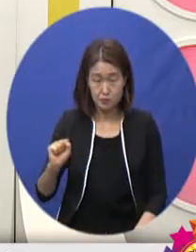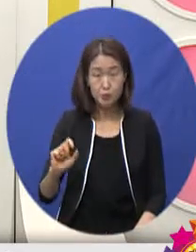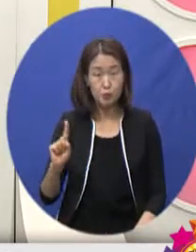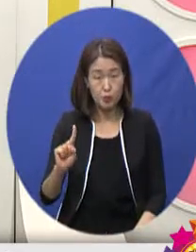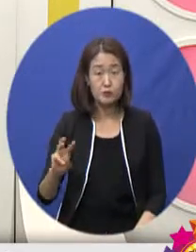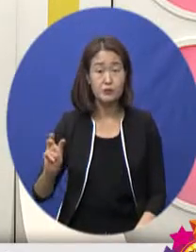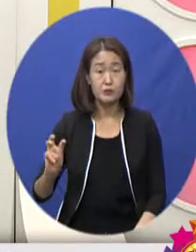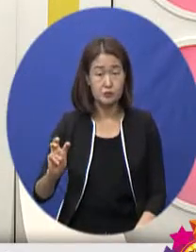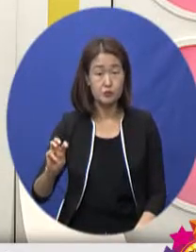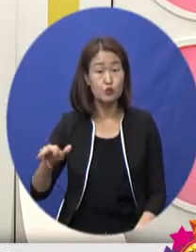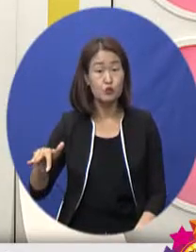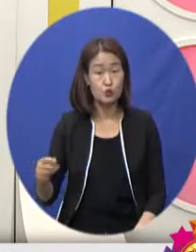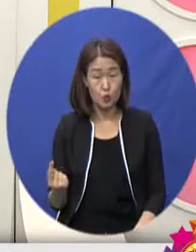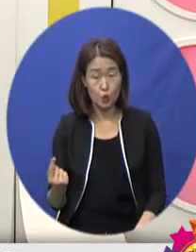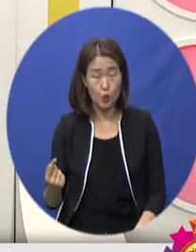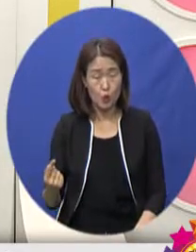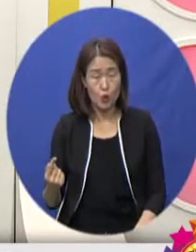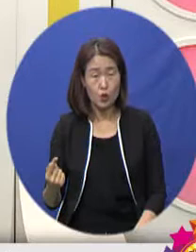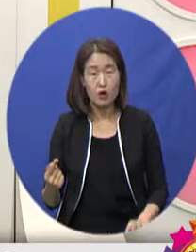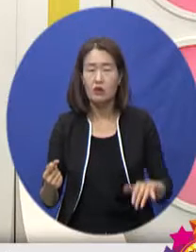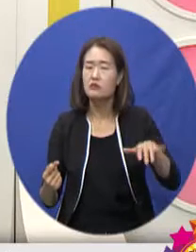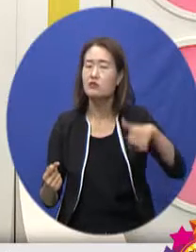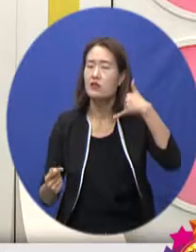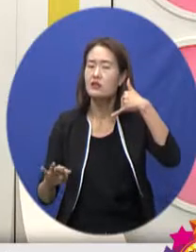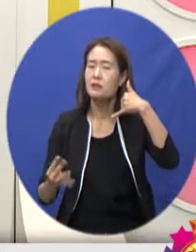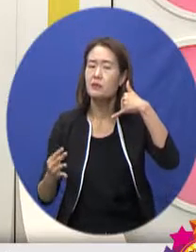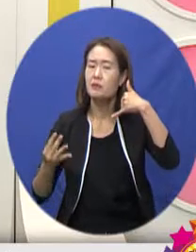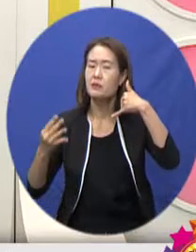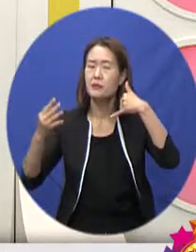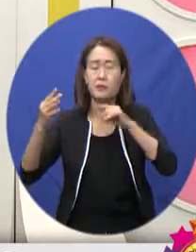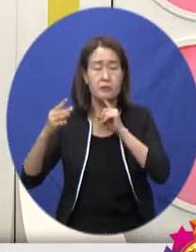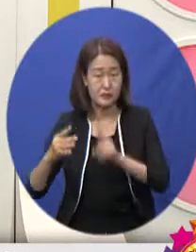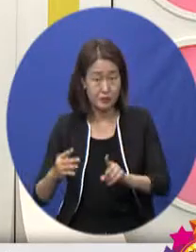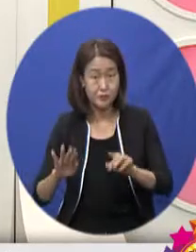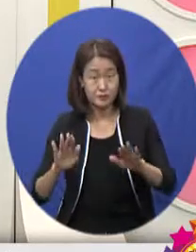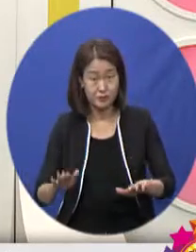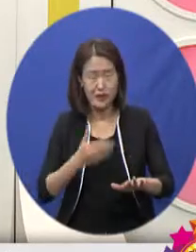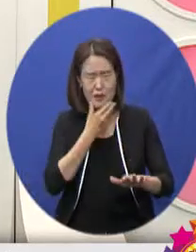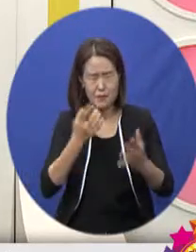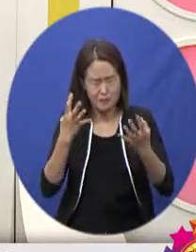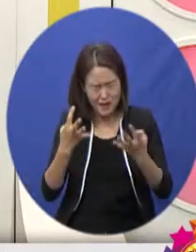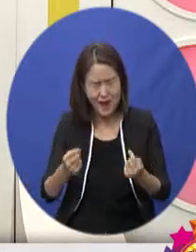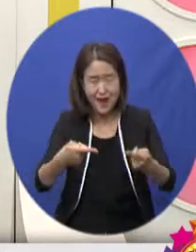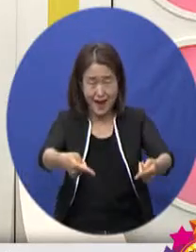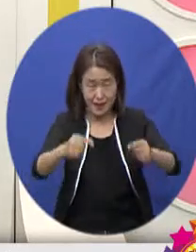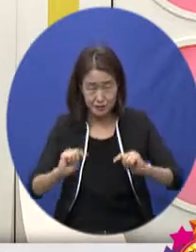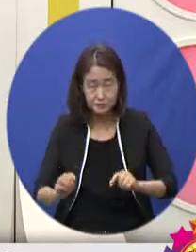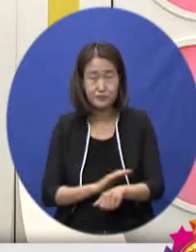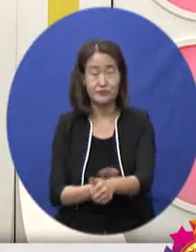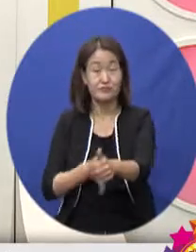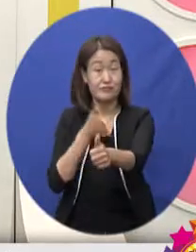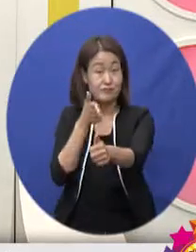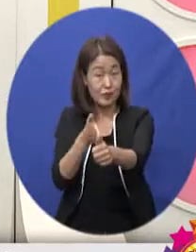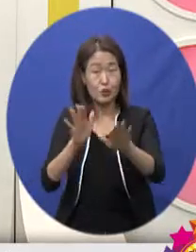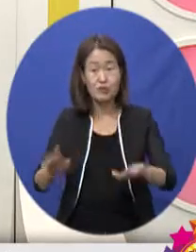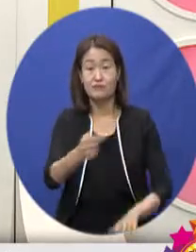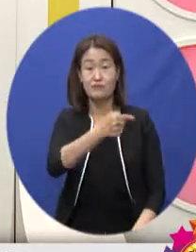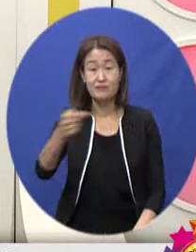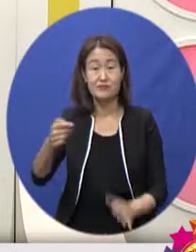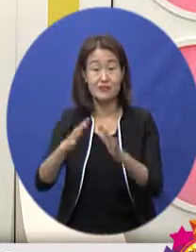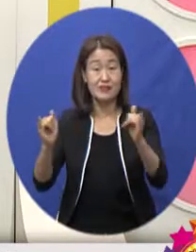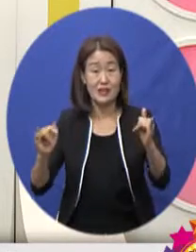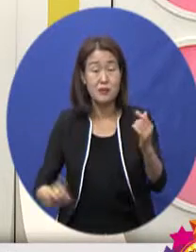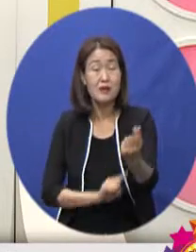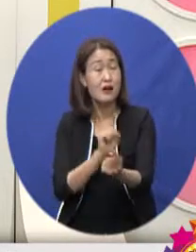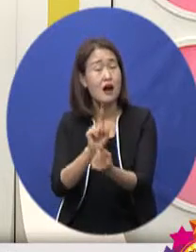30초당 400원이 부과되고 있으니까요. 많은 참고하시고 오늘도 행복한 시간 많은 참여 부탁드리겠습니다. 네, 그럼 첫 번째